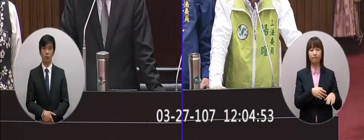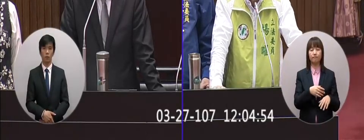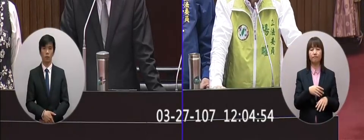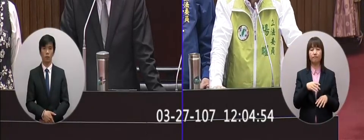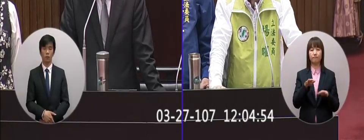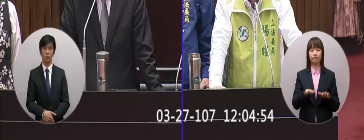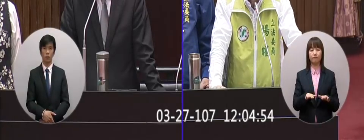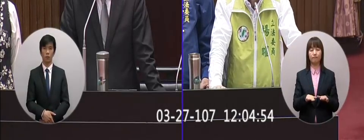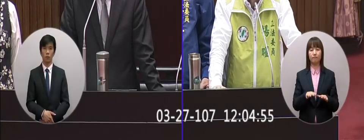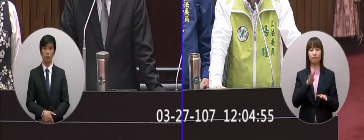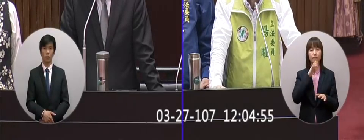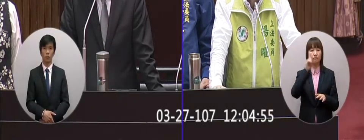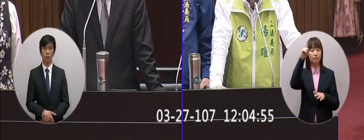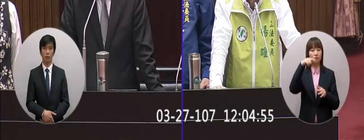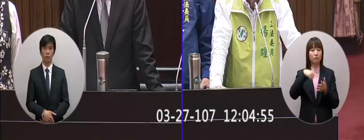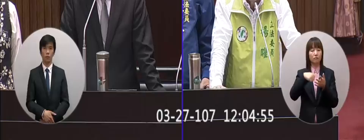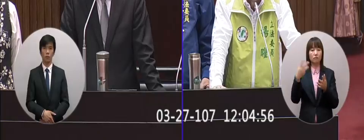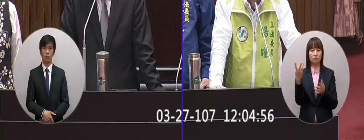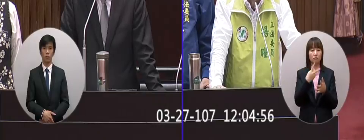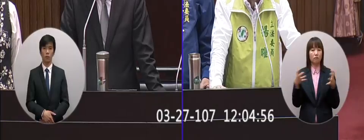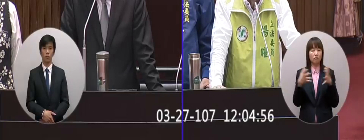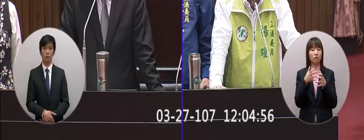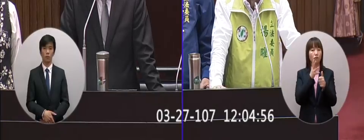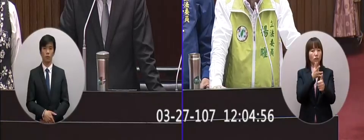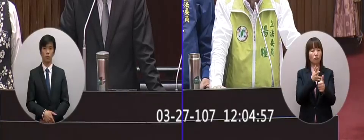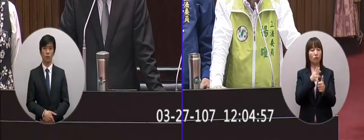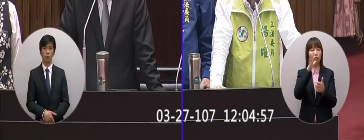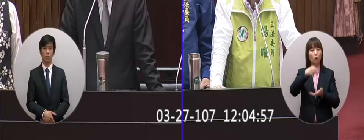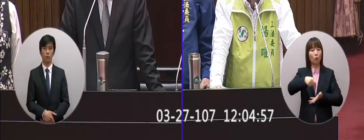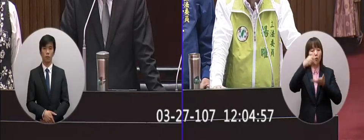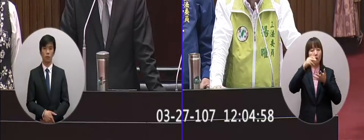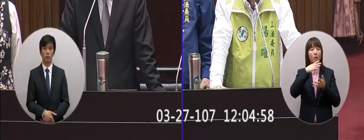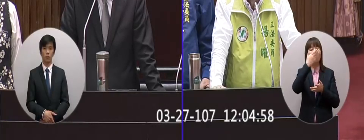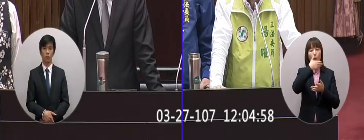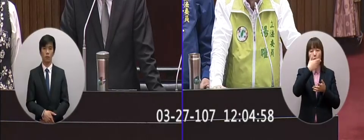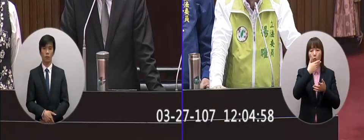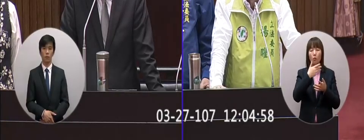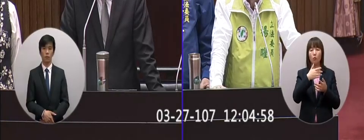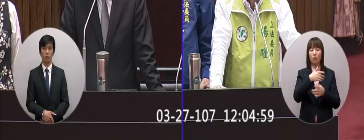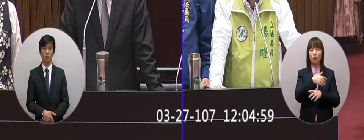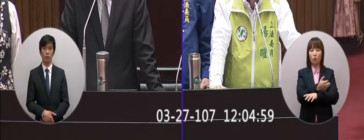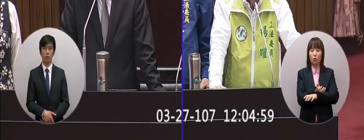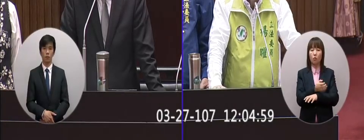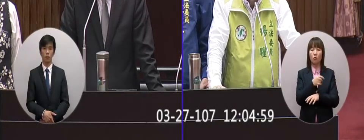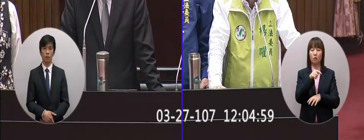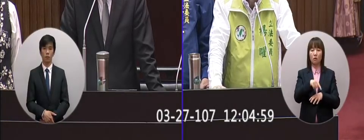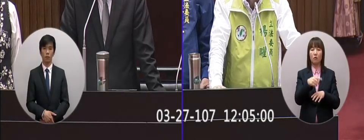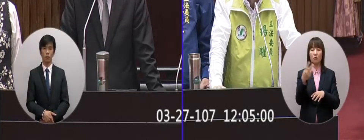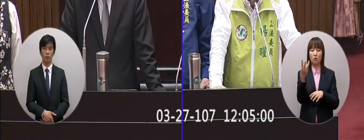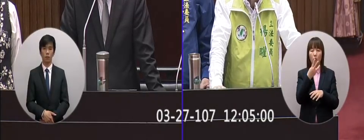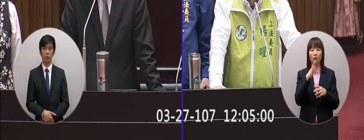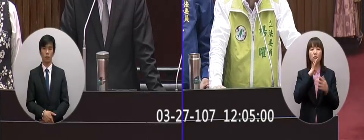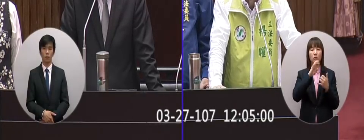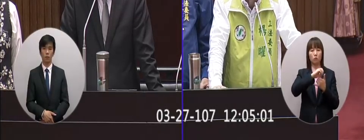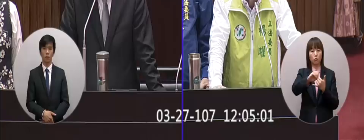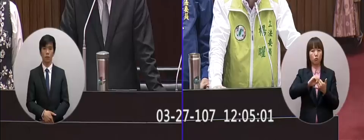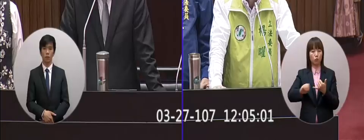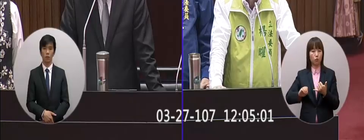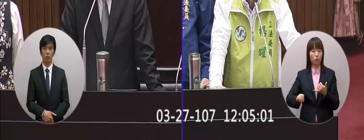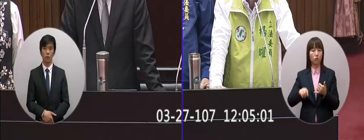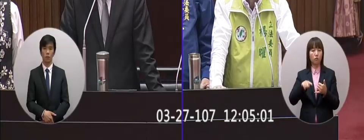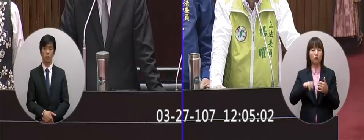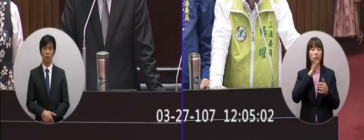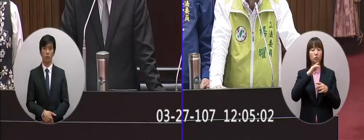是我们上一次联合质询的时候有提到澎湖因为三个都是离岛，然后澎湖